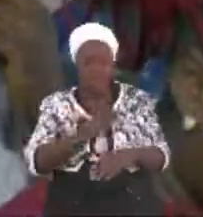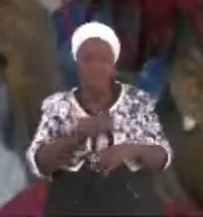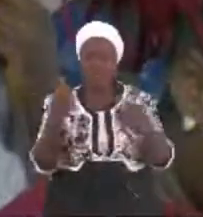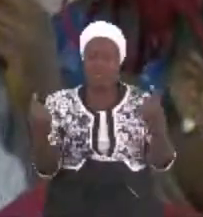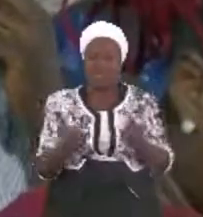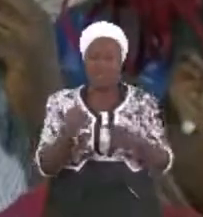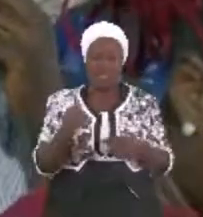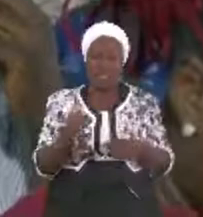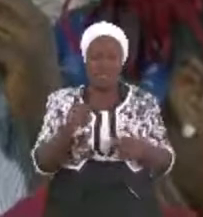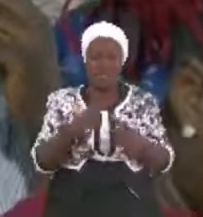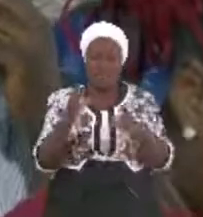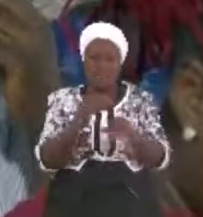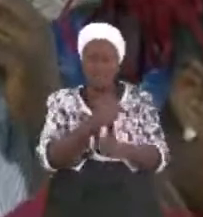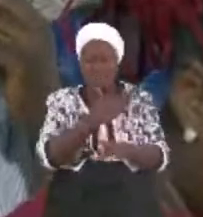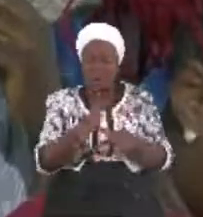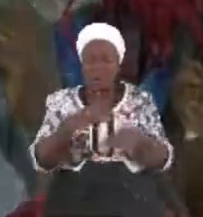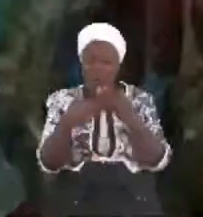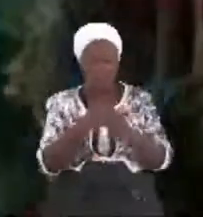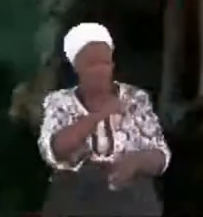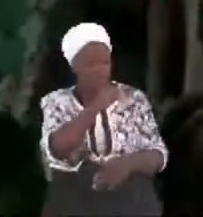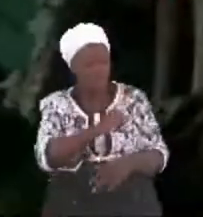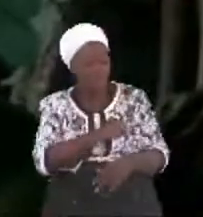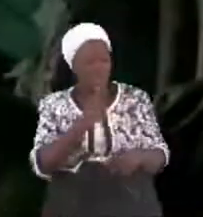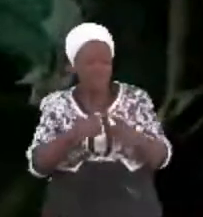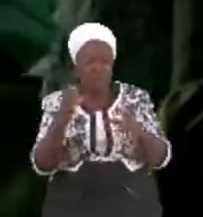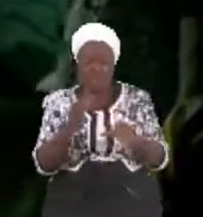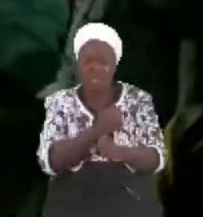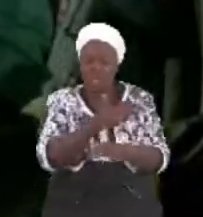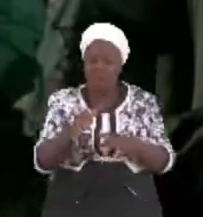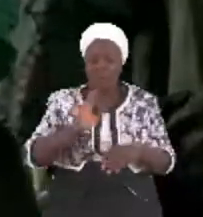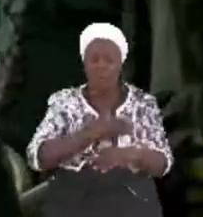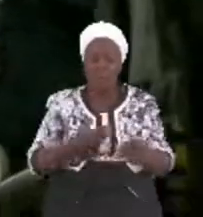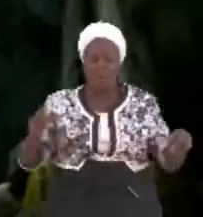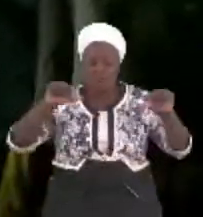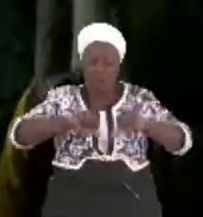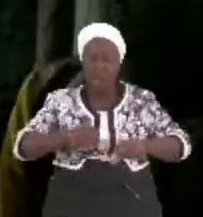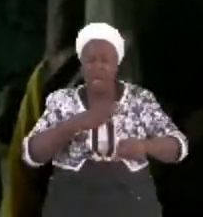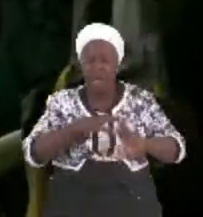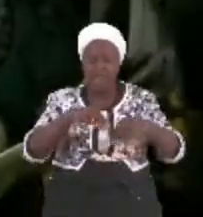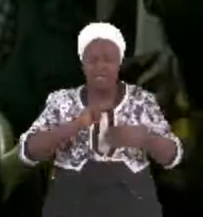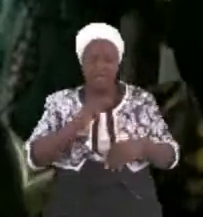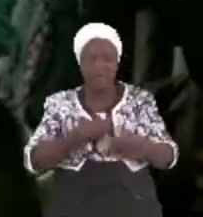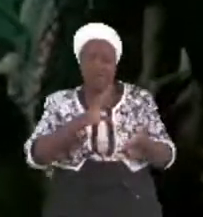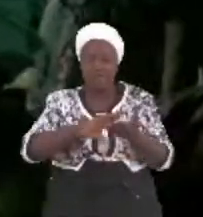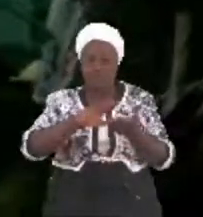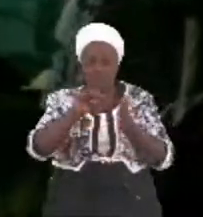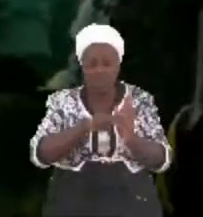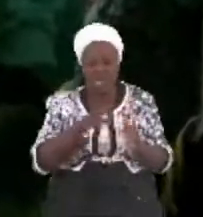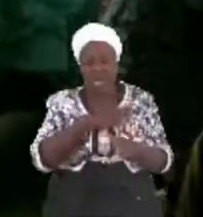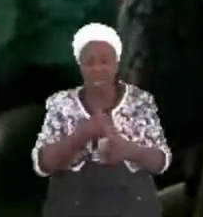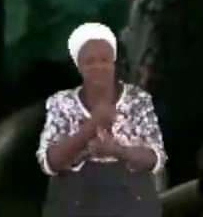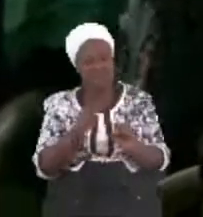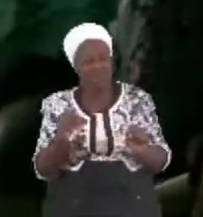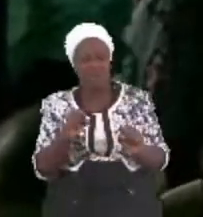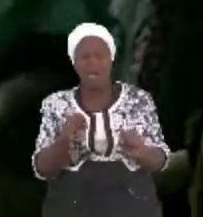péchés, pour ôter nos culpabilités, pour ôter nos condamnations et pour nous donner le pardon et le